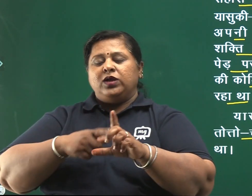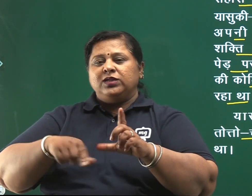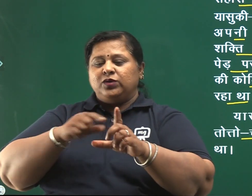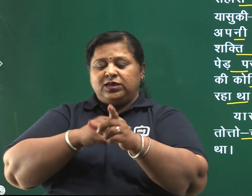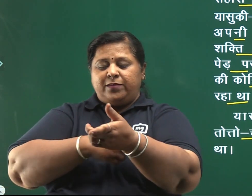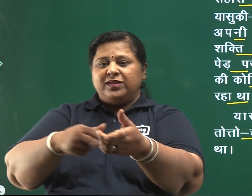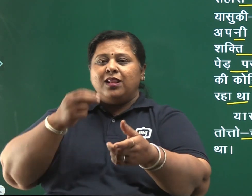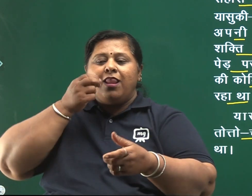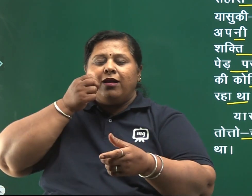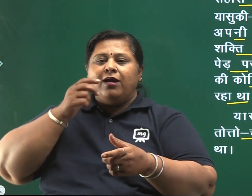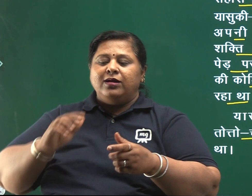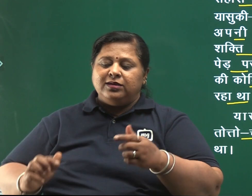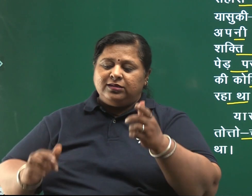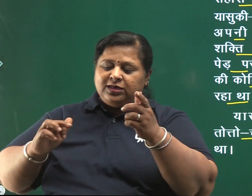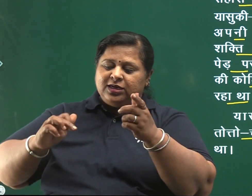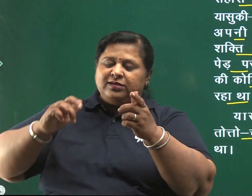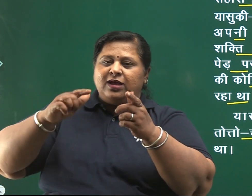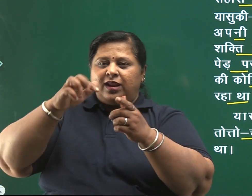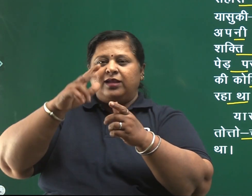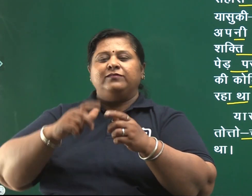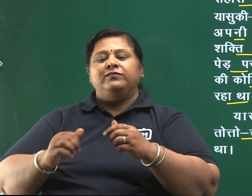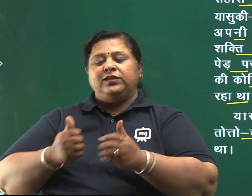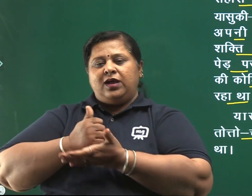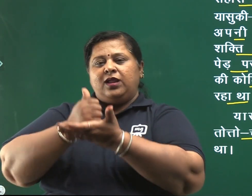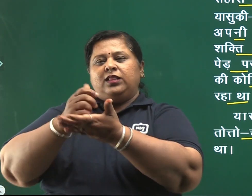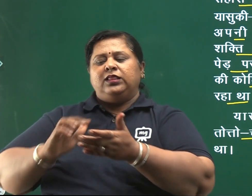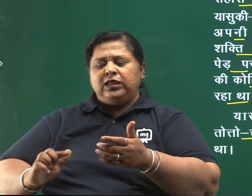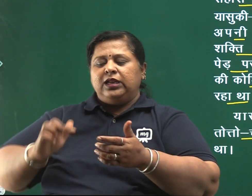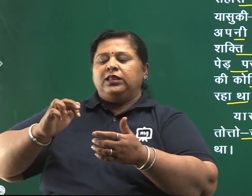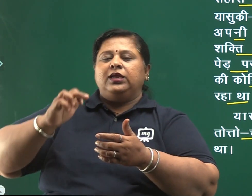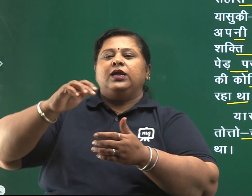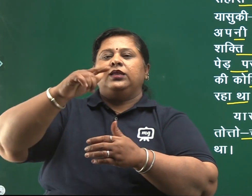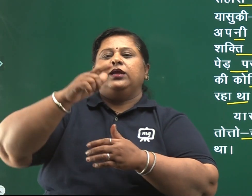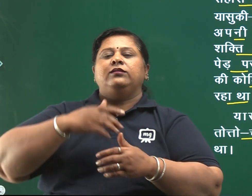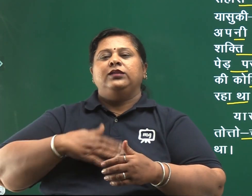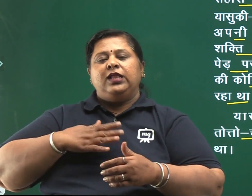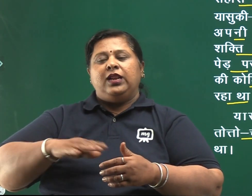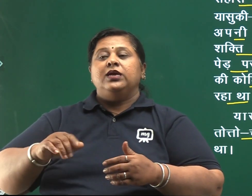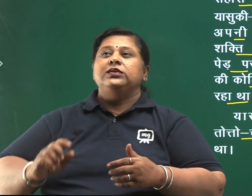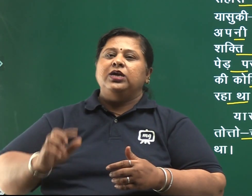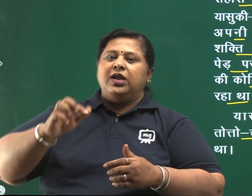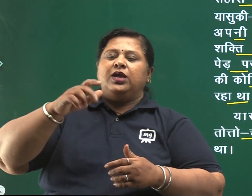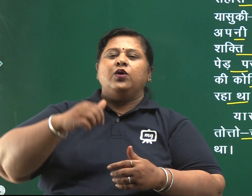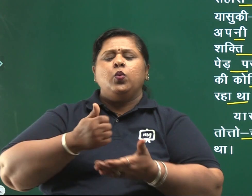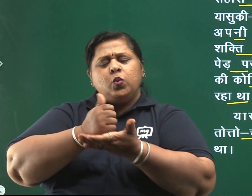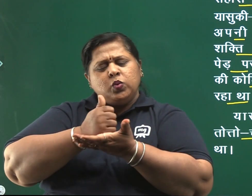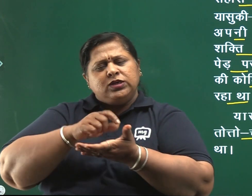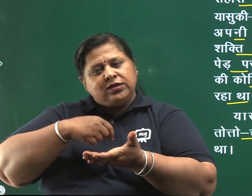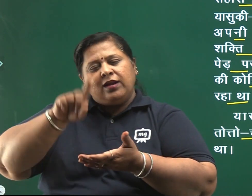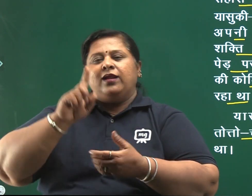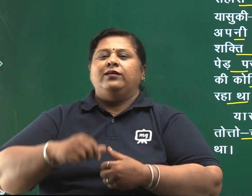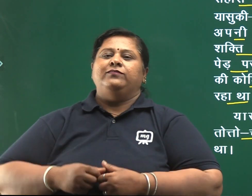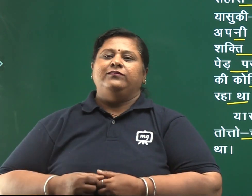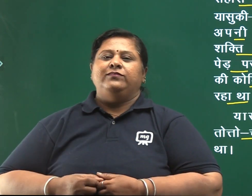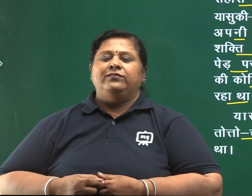यासुकी-चान सीढ़ी के सहारे धीरे धीरे चढ़ने की कोशिश कर रहा